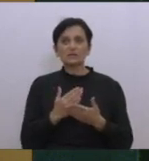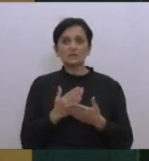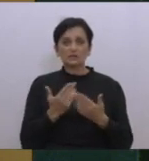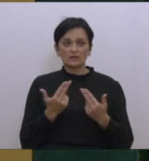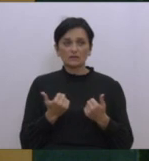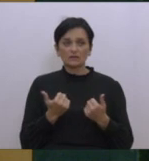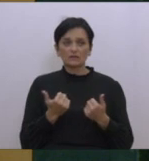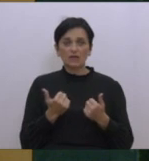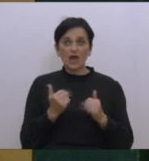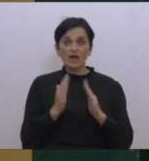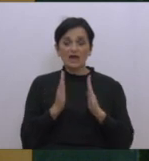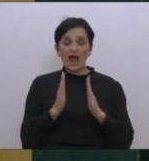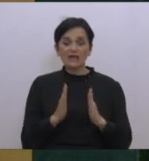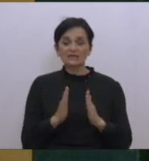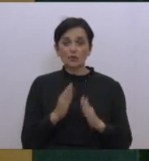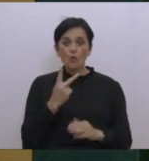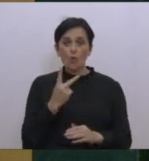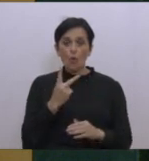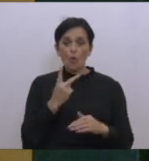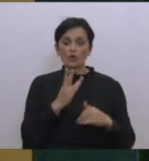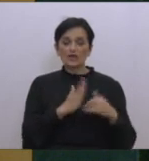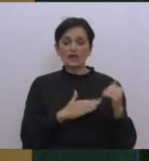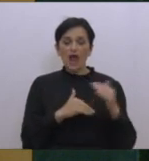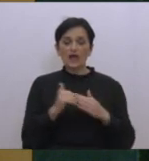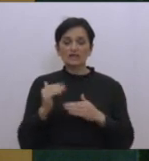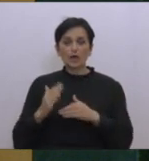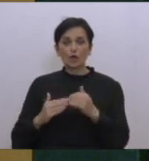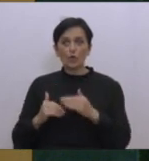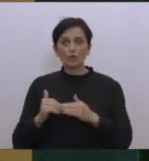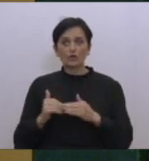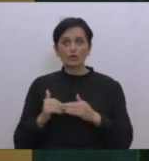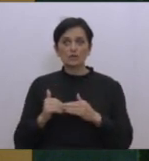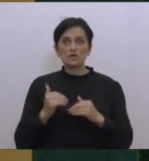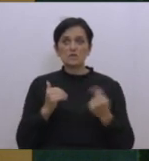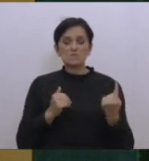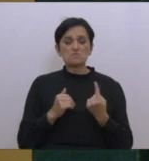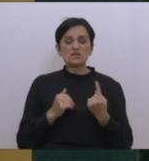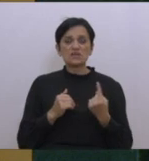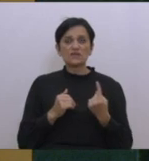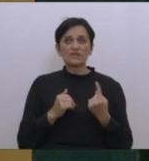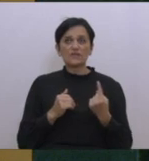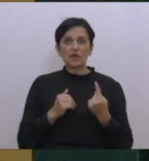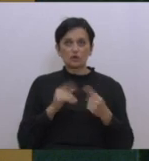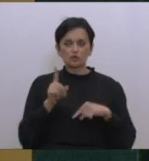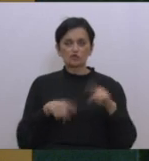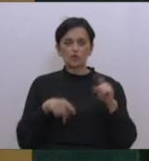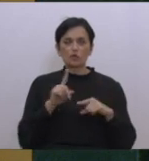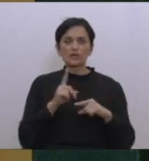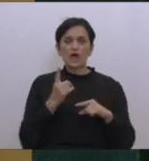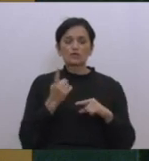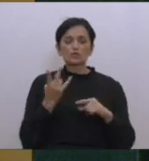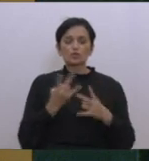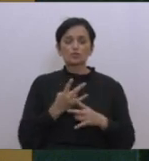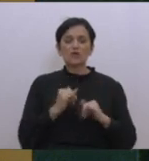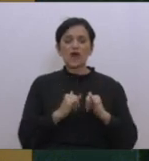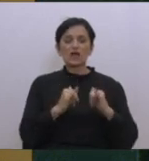და განსაზღვრული გვაქვს ორი კატეგორია, ესე რომ ვთქვათ, პირველი ეს არის ზოგადად რაც უნდა გავრცელდეს